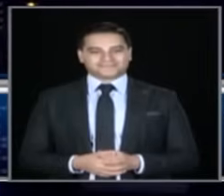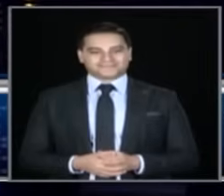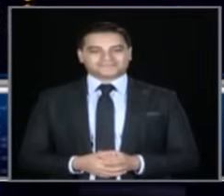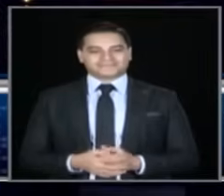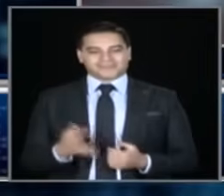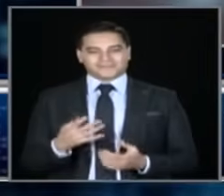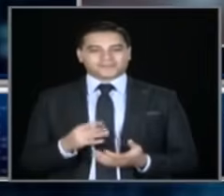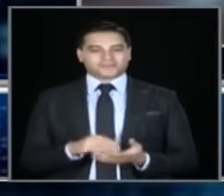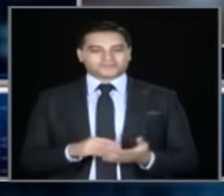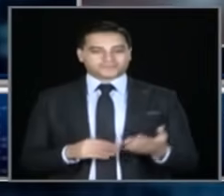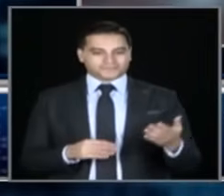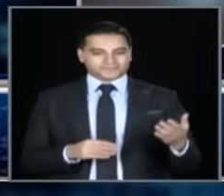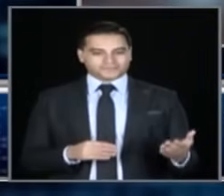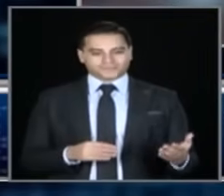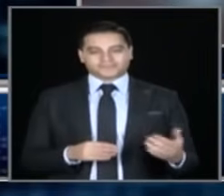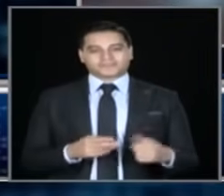10 نقاط، كوميك 60،